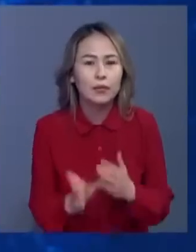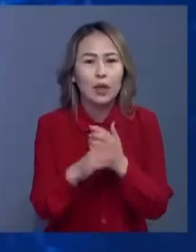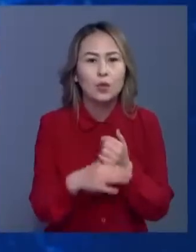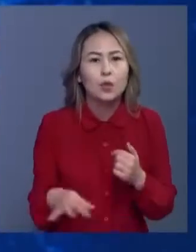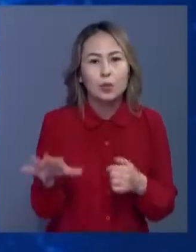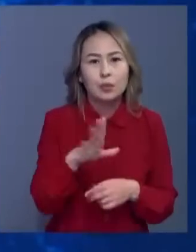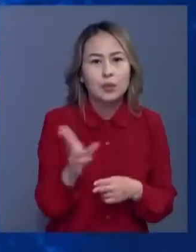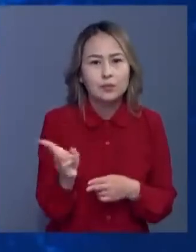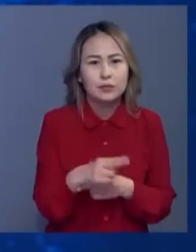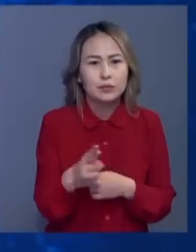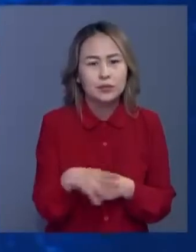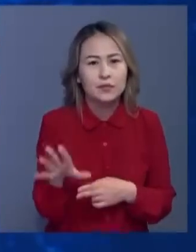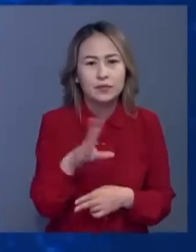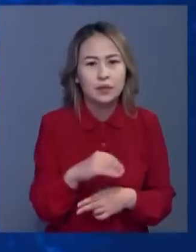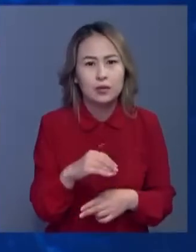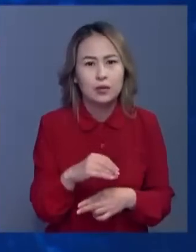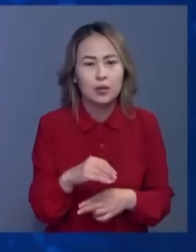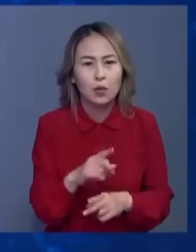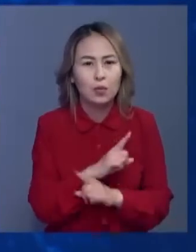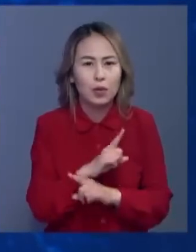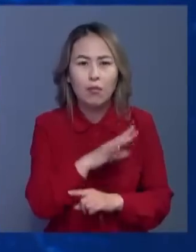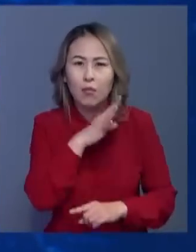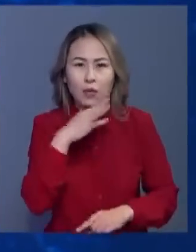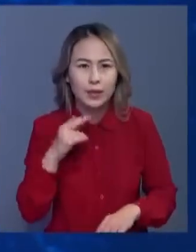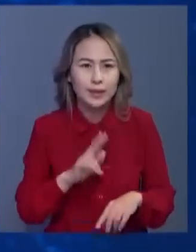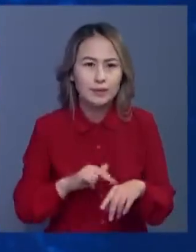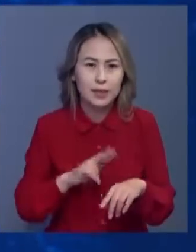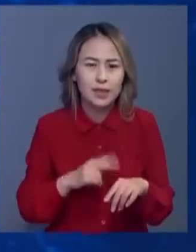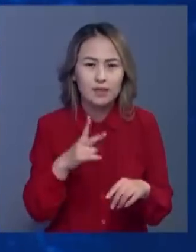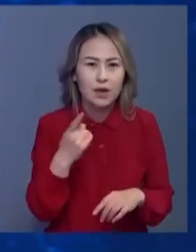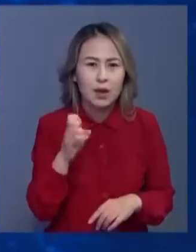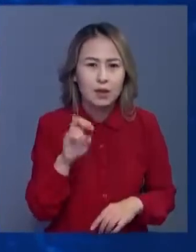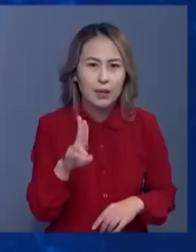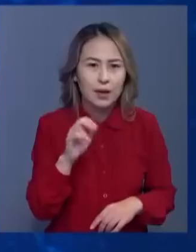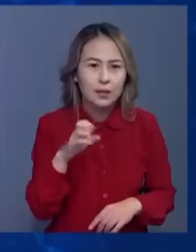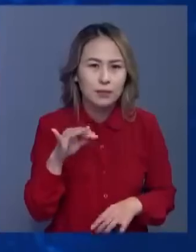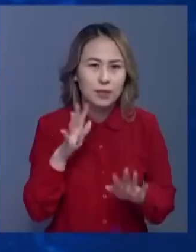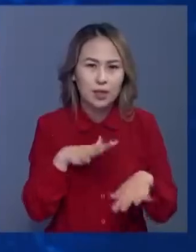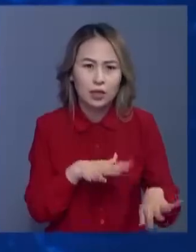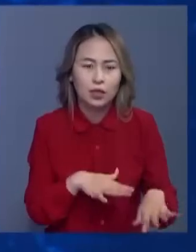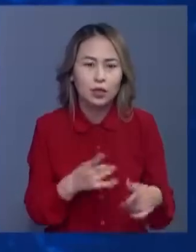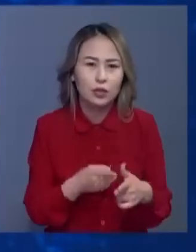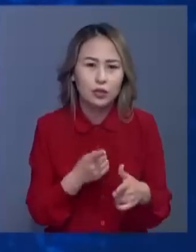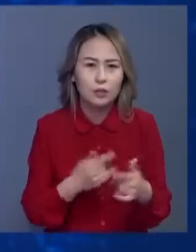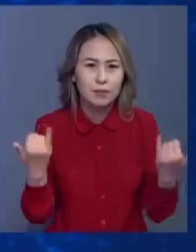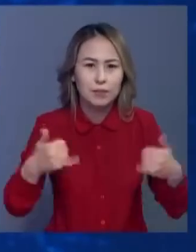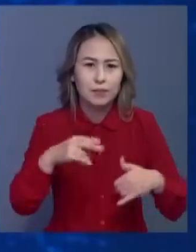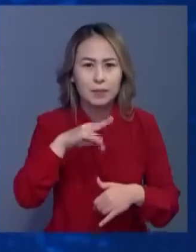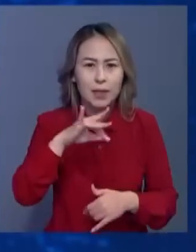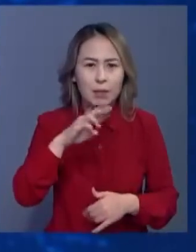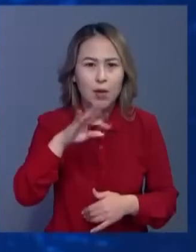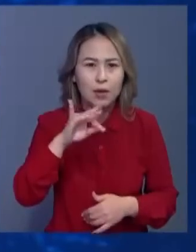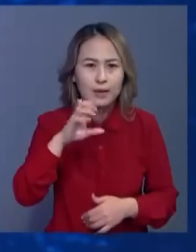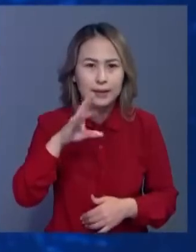Атырау облысында балық қырғыны тоқтар емес. Инспекторлары 21 сәуірде Каспий теңізінің жайыққа қоятын